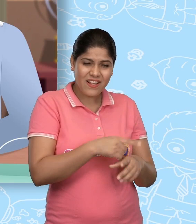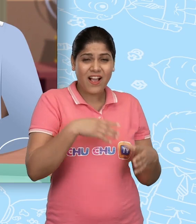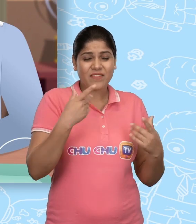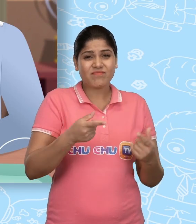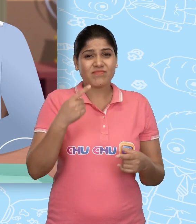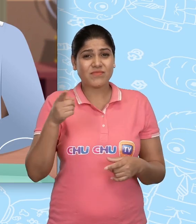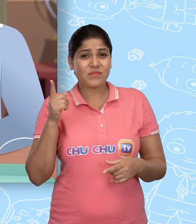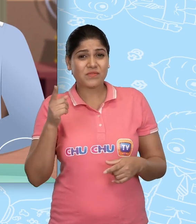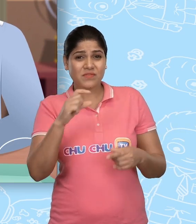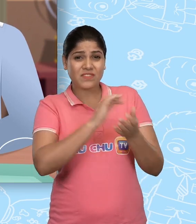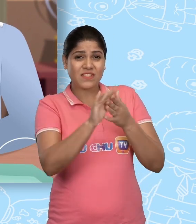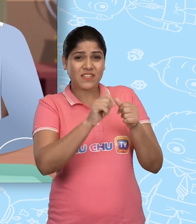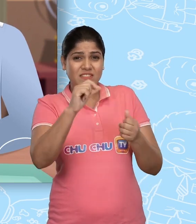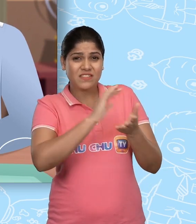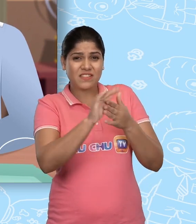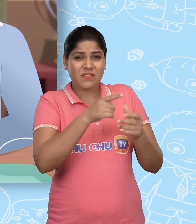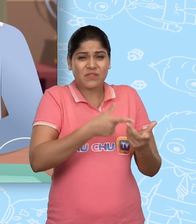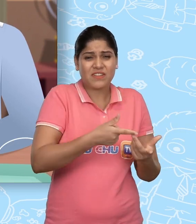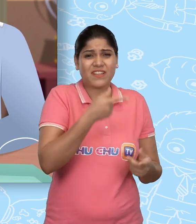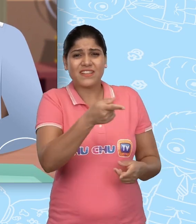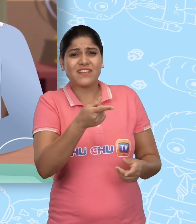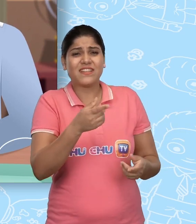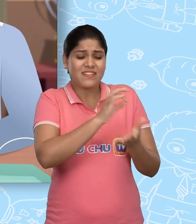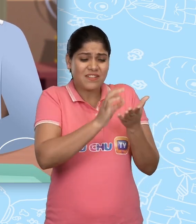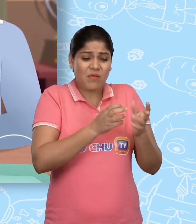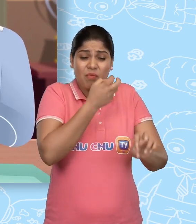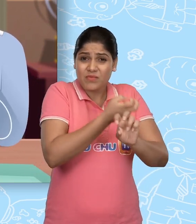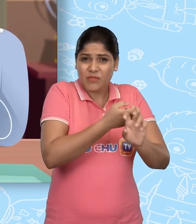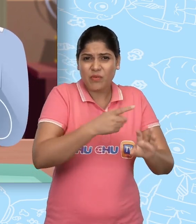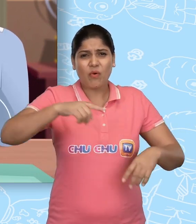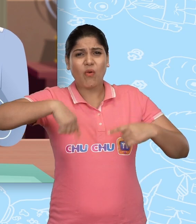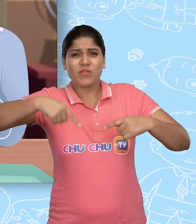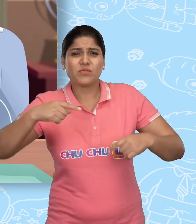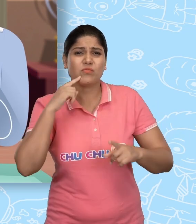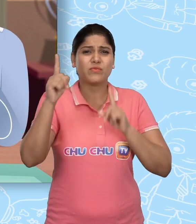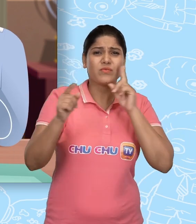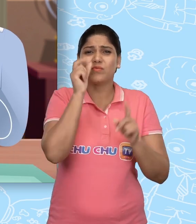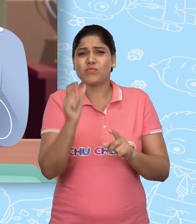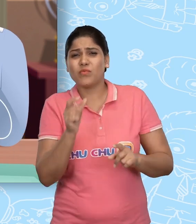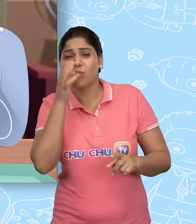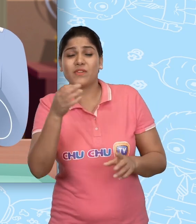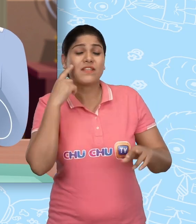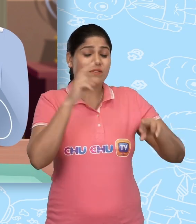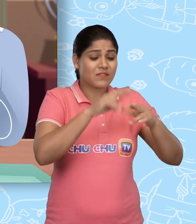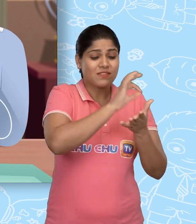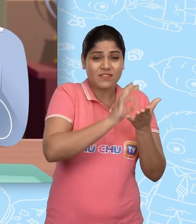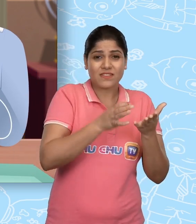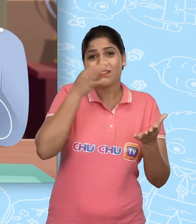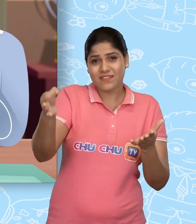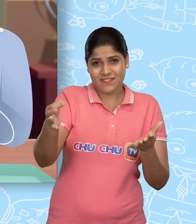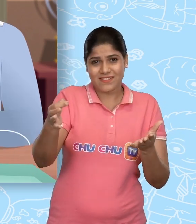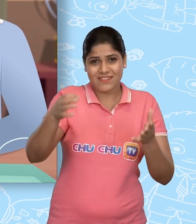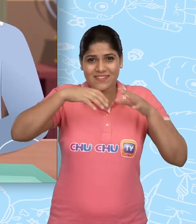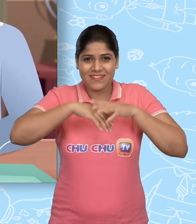मिस डॉरथी, चाचा मानता है कि लिखना बहुत मुश्किल काम है। वो हमेशा कोई ना कोई बहाना बना देता है जब भी मैं उसे